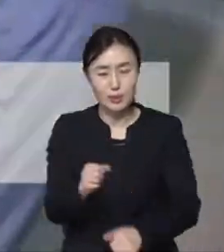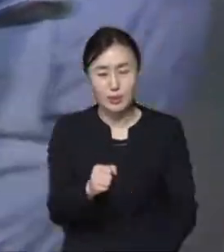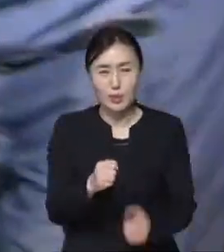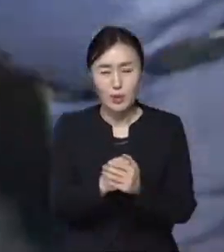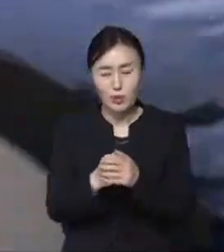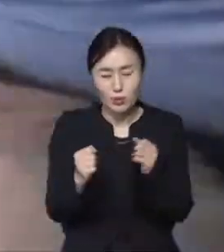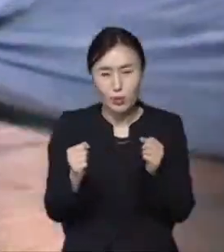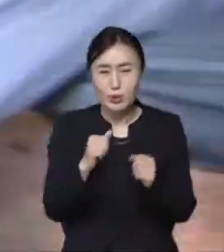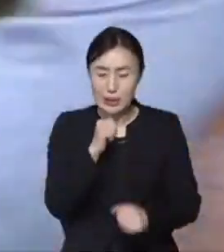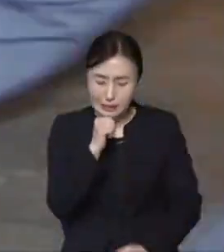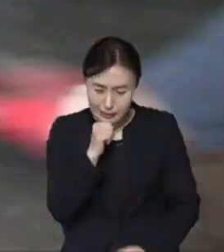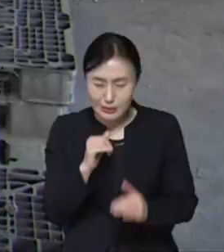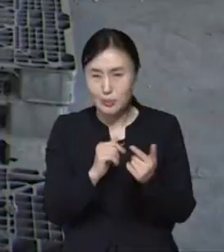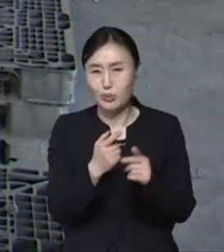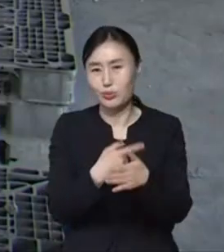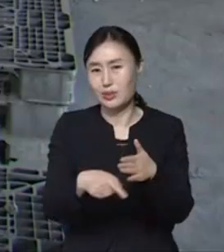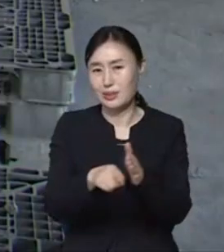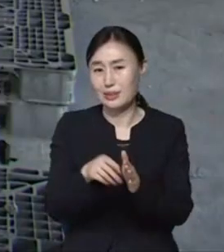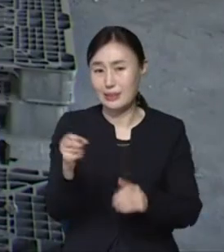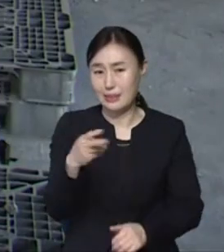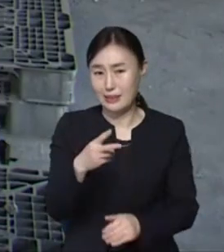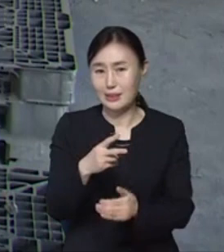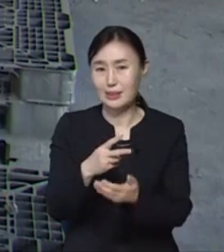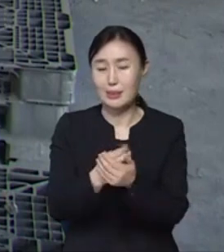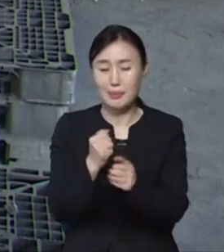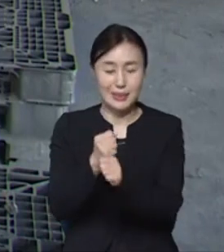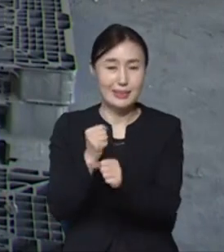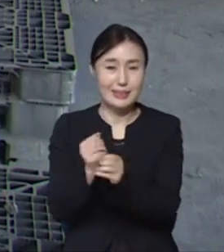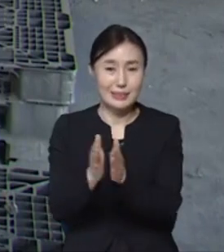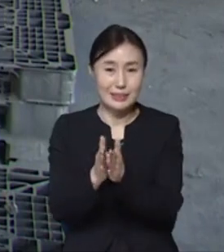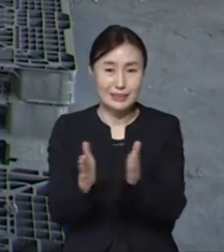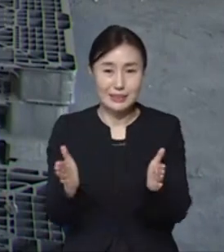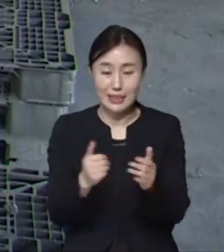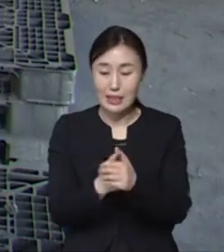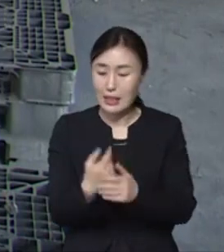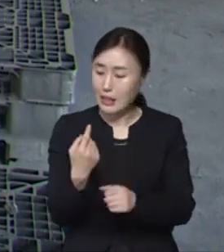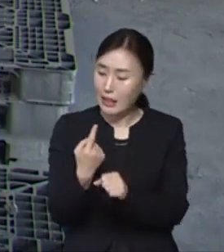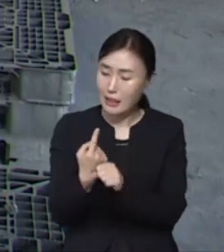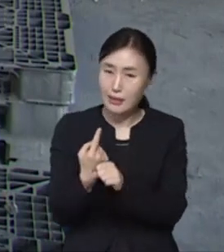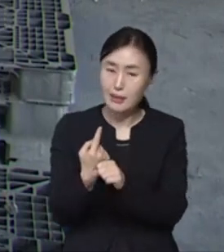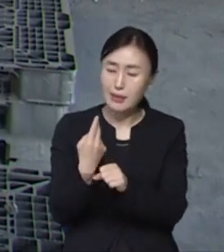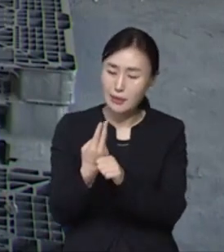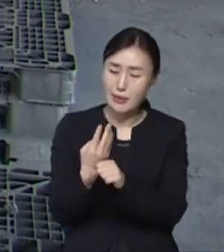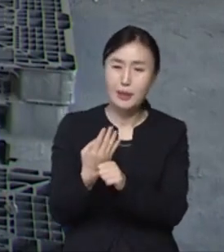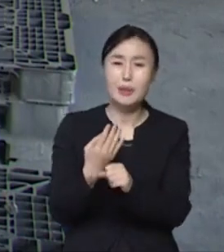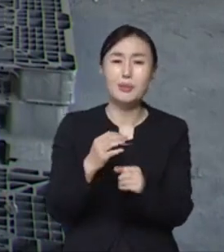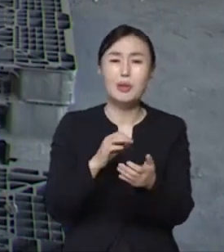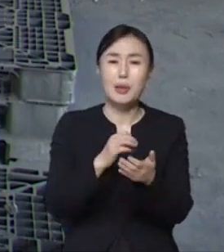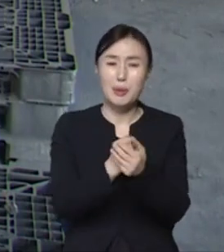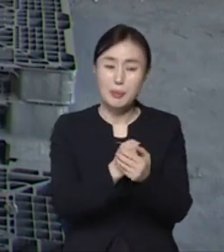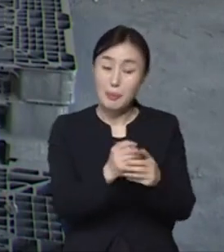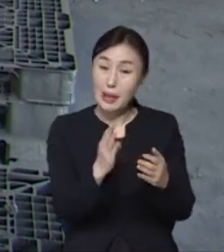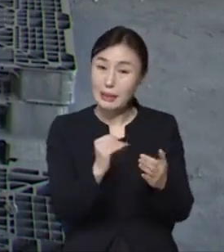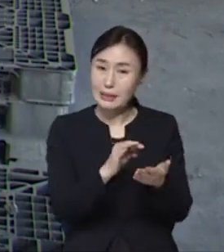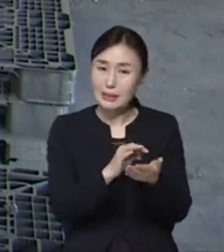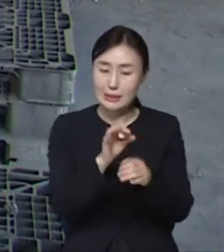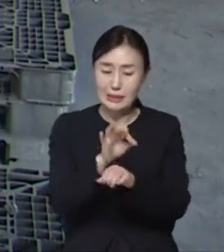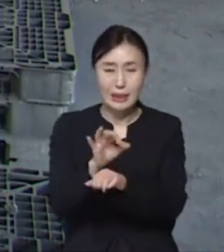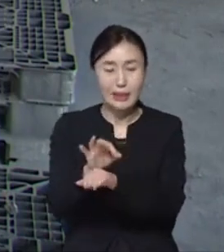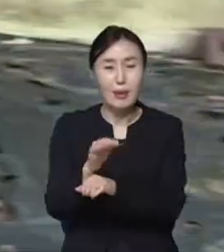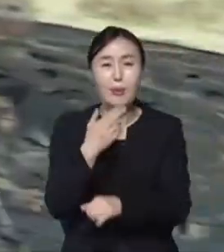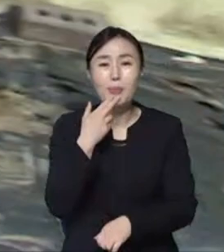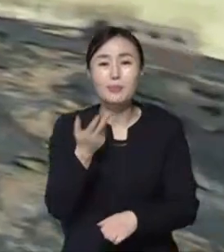겨울철 취약계층을 위해서입니다. 연탄 수요가 예전만치 않지만 연탄 가구를 위해 일주일에 3일 임시로 공장을 가동하고 있습니다.